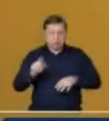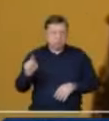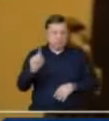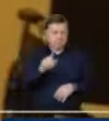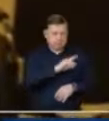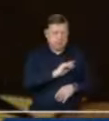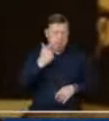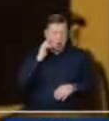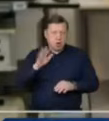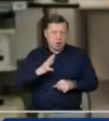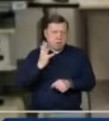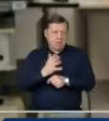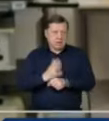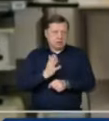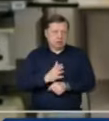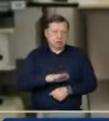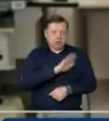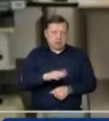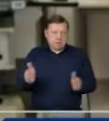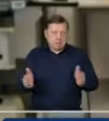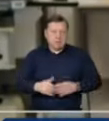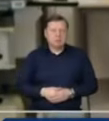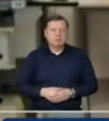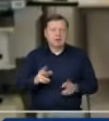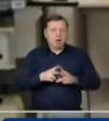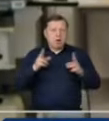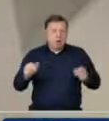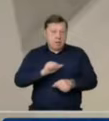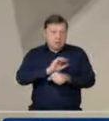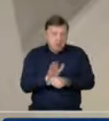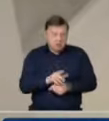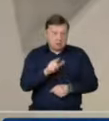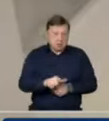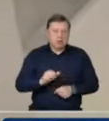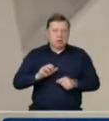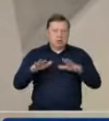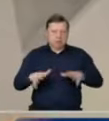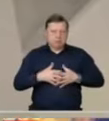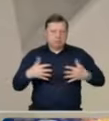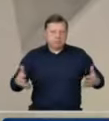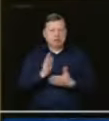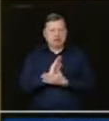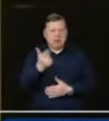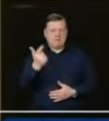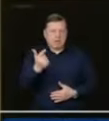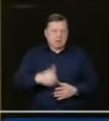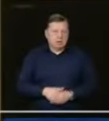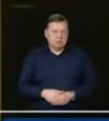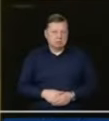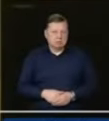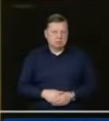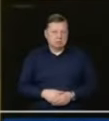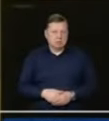około 50 maluchów. W czasie pandemii Polacy przybierają na wadze średnio, przytyliśmy o 2 kg. Tutaj dane są